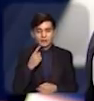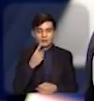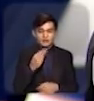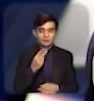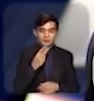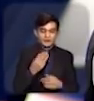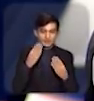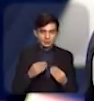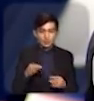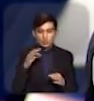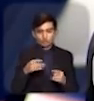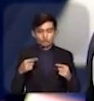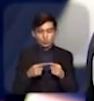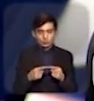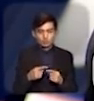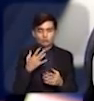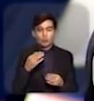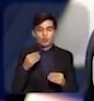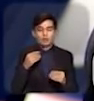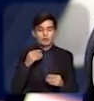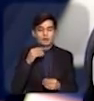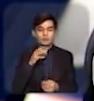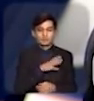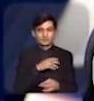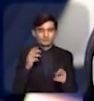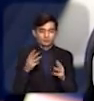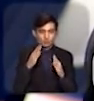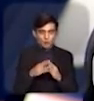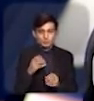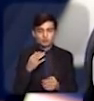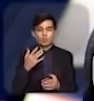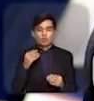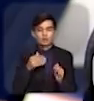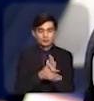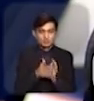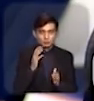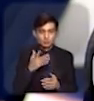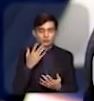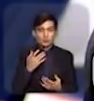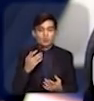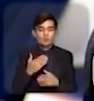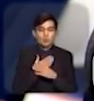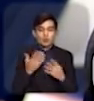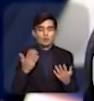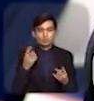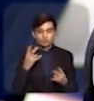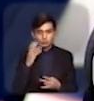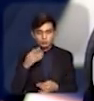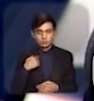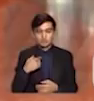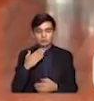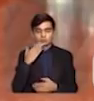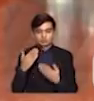сізге олардың нақты санын, одан кейін қандай көмек керек екенін айтамыз, сізге ұсыныс